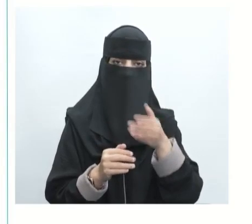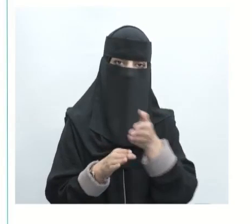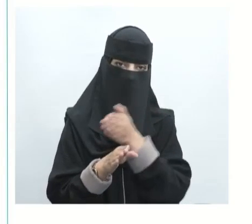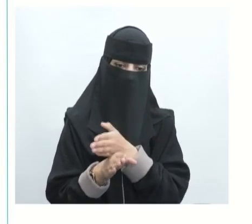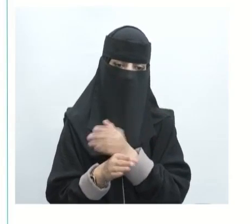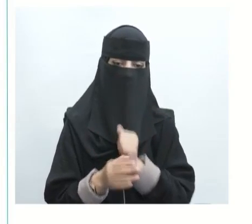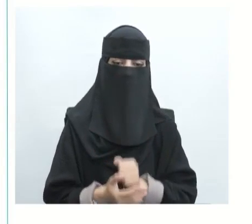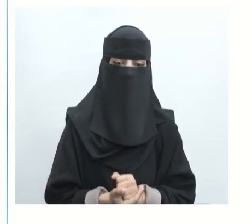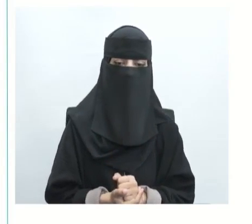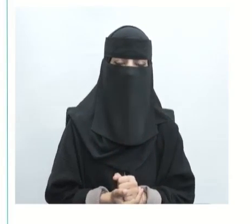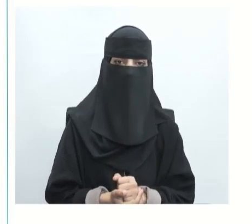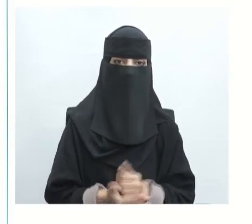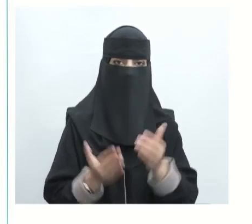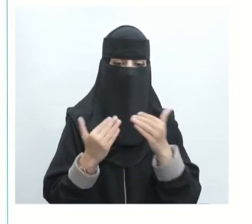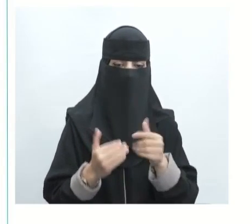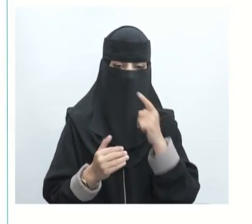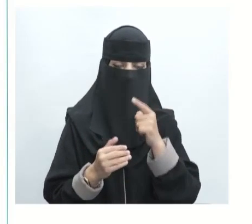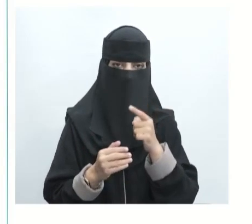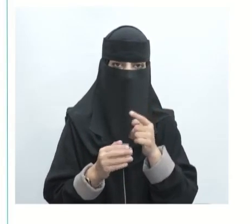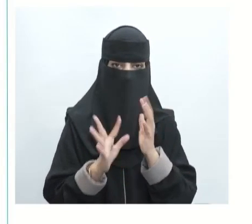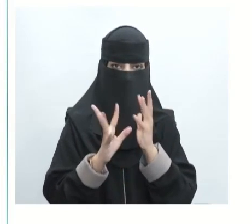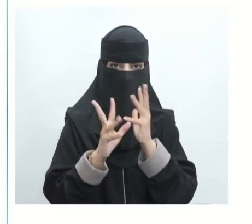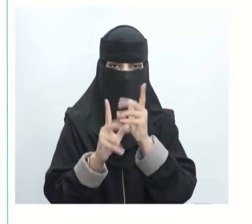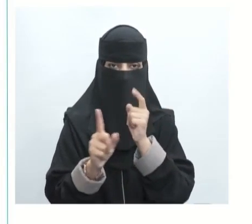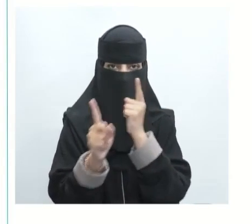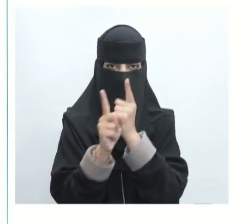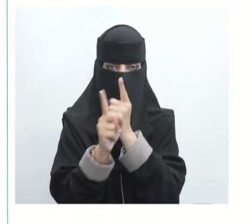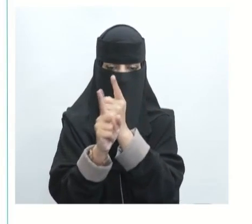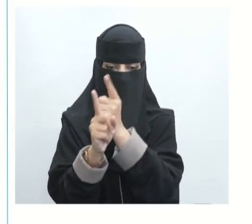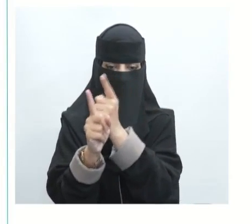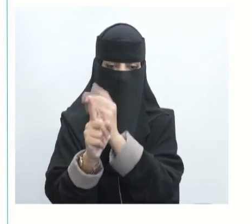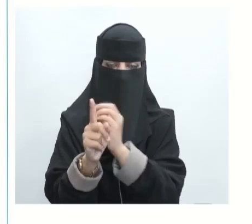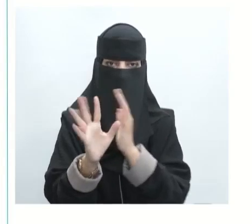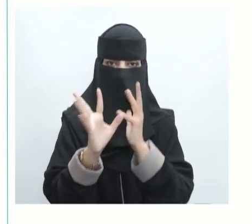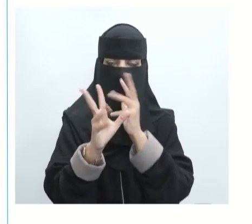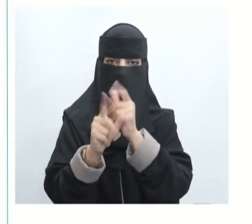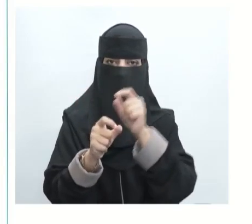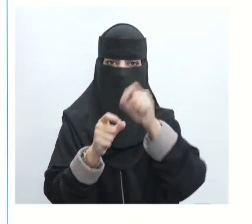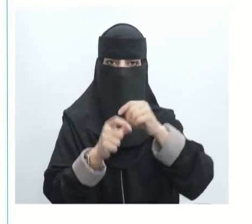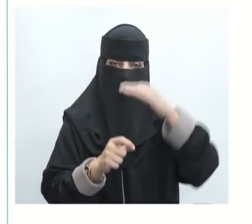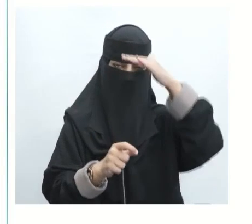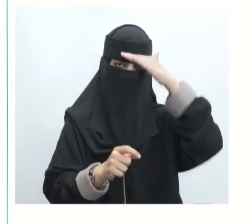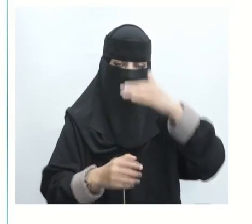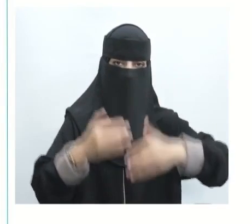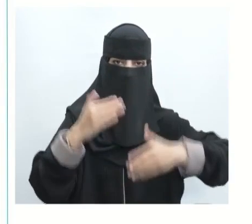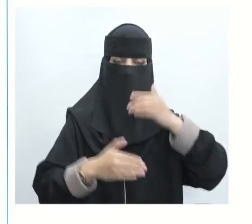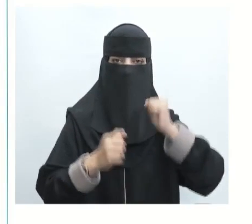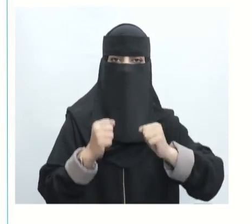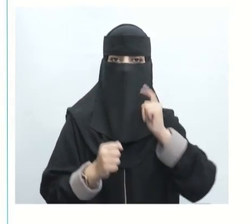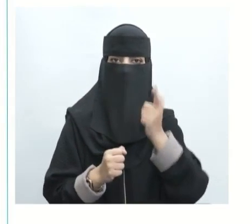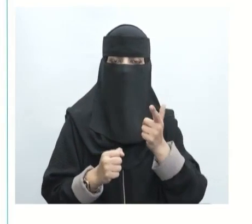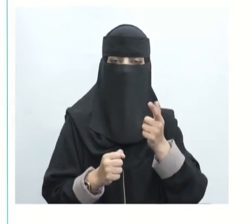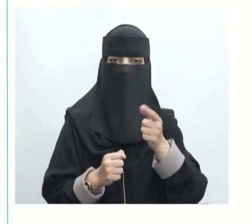قبل إلا. فنقول اصطف الجنود في المعسكر إلا. أنا أريد أن أستمع إلى